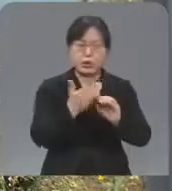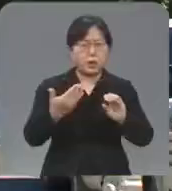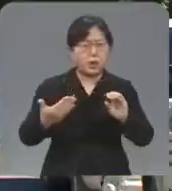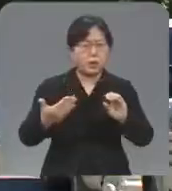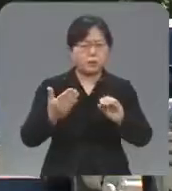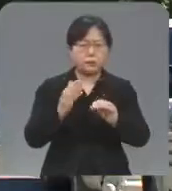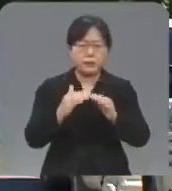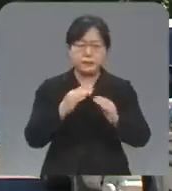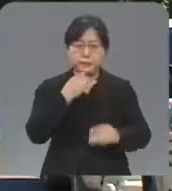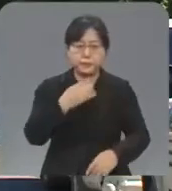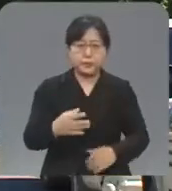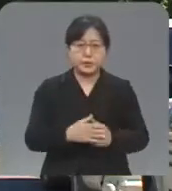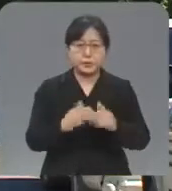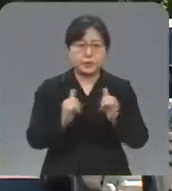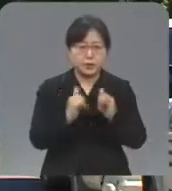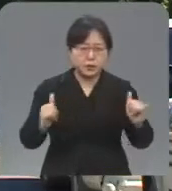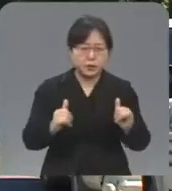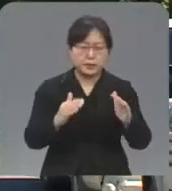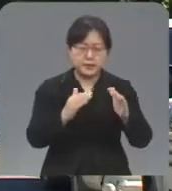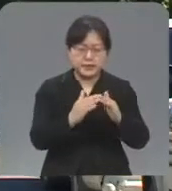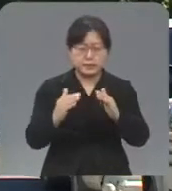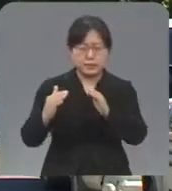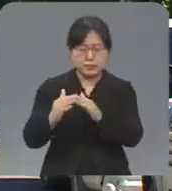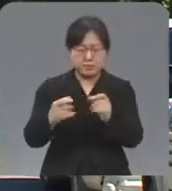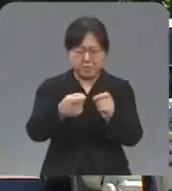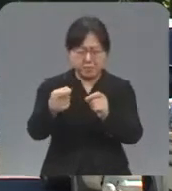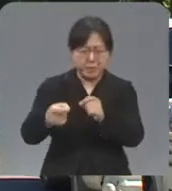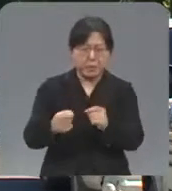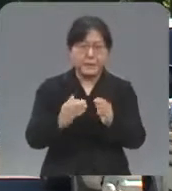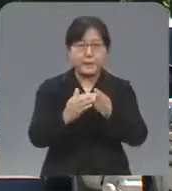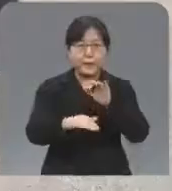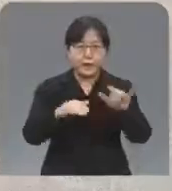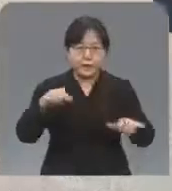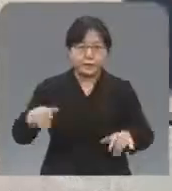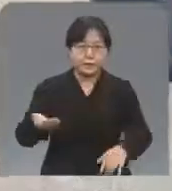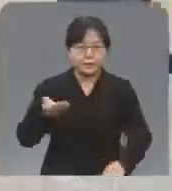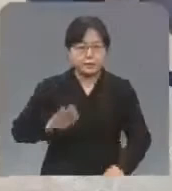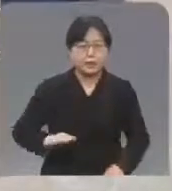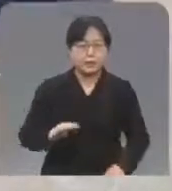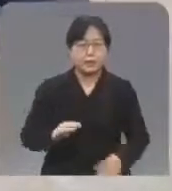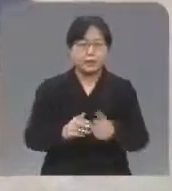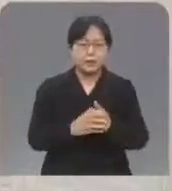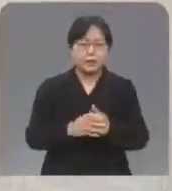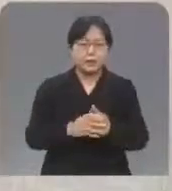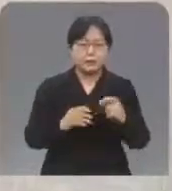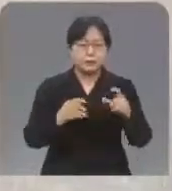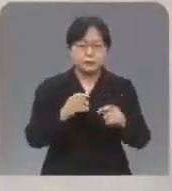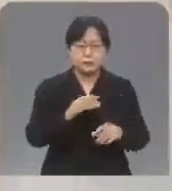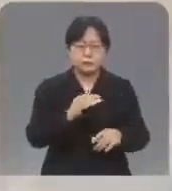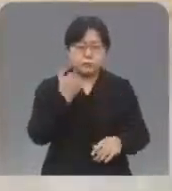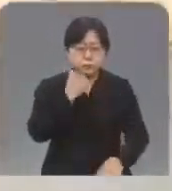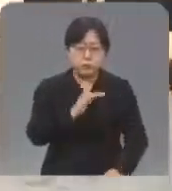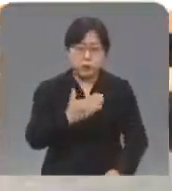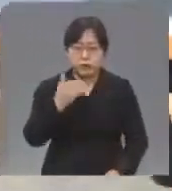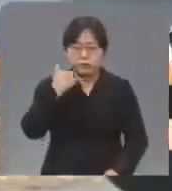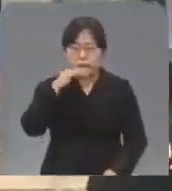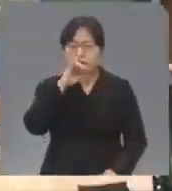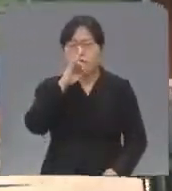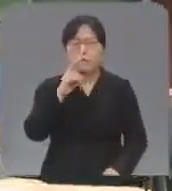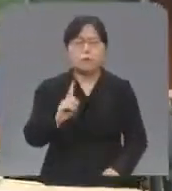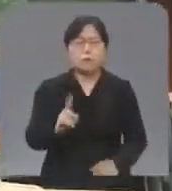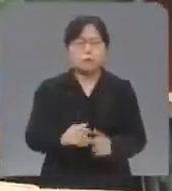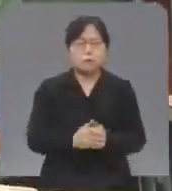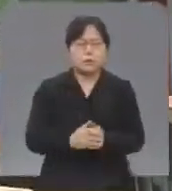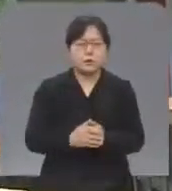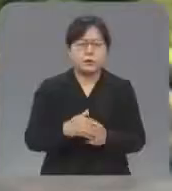안 됩니다. 주민들은 집과 집 사이가 붙어 있는 작은 마을인데 어떻게 이럴 수 있냐며 반발하고 있습니다.